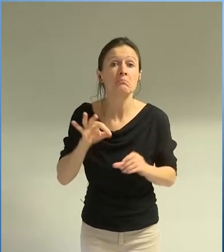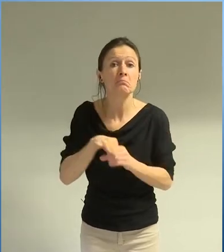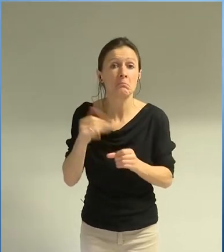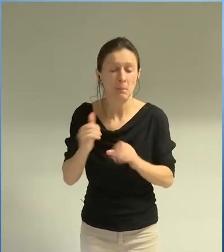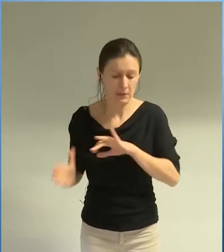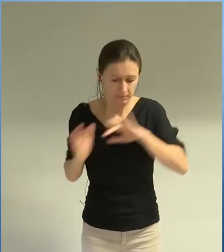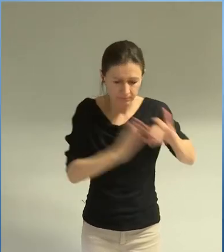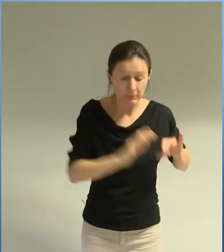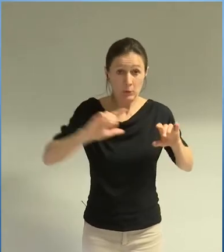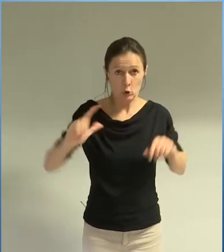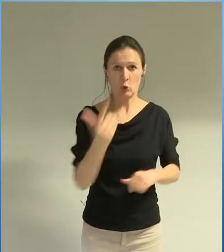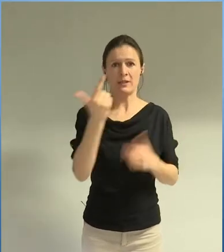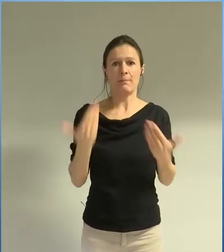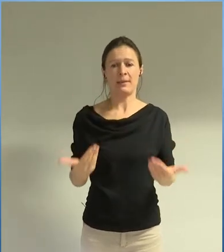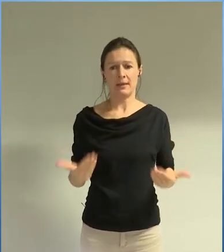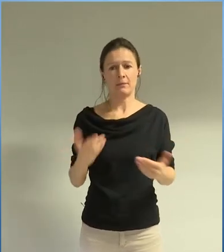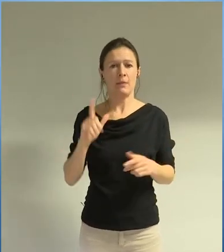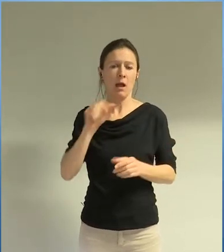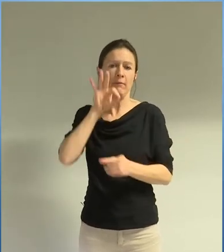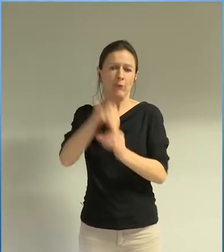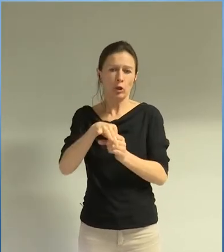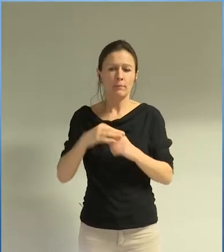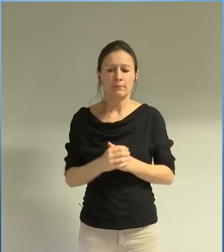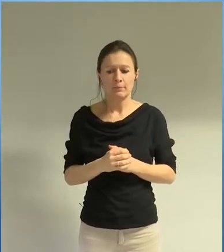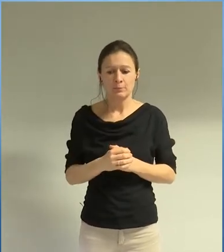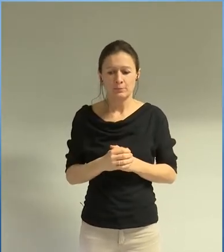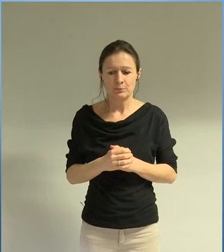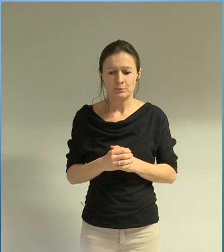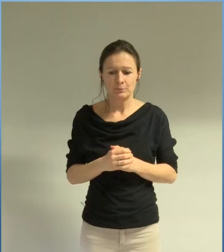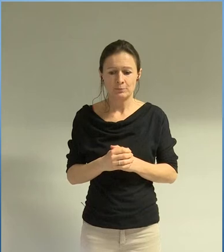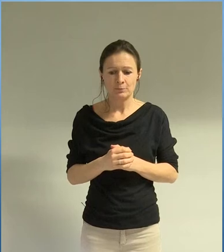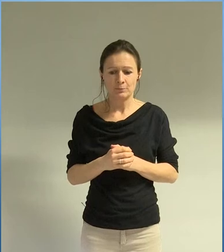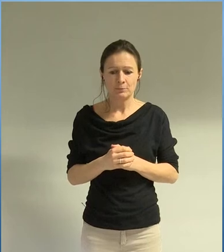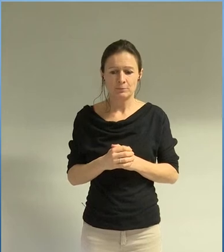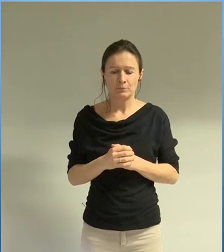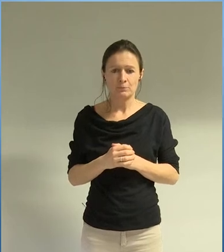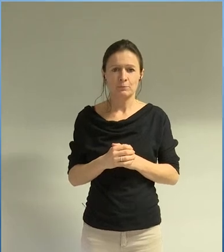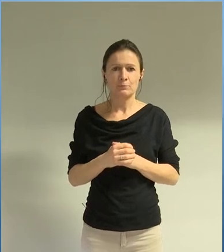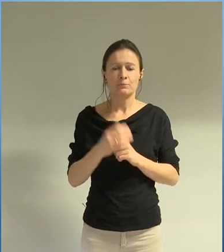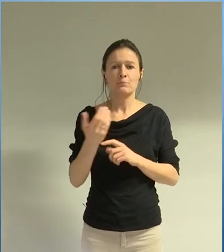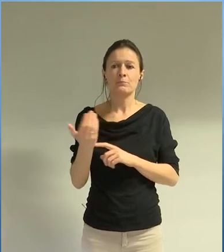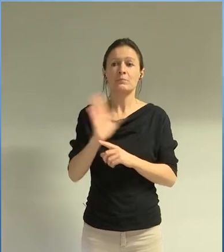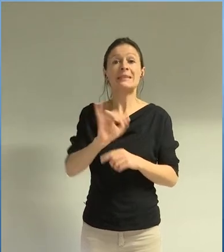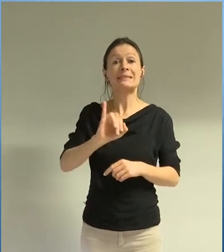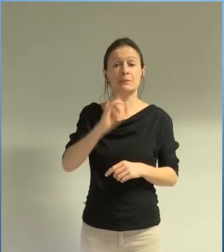et donc elle est présentée par antoine de baecque